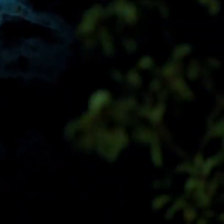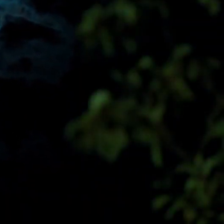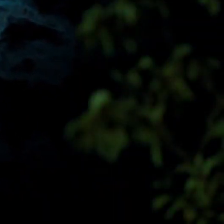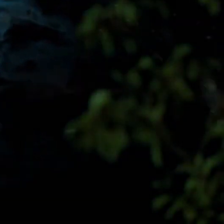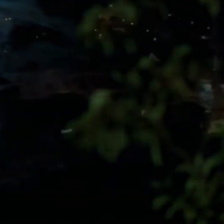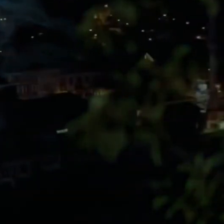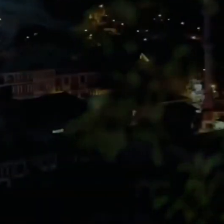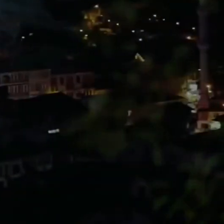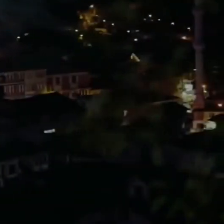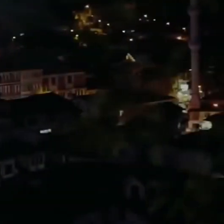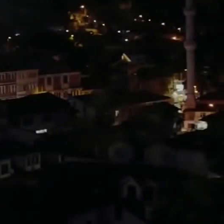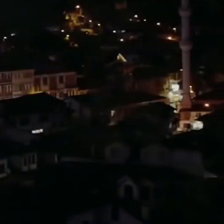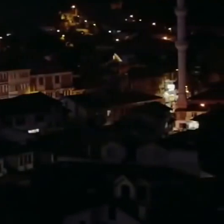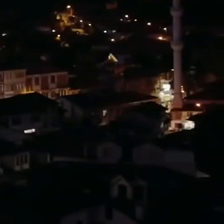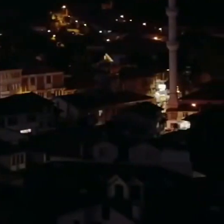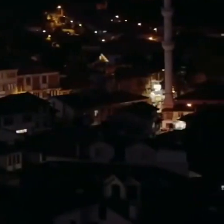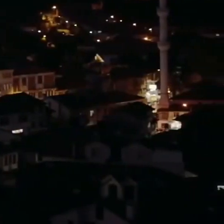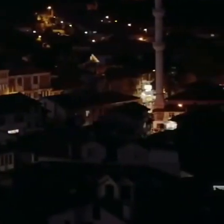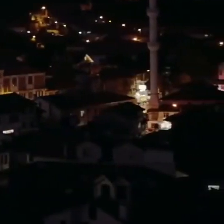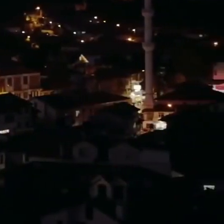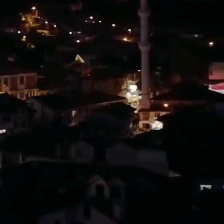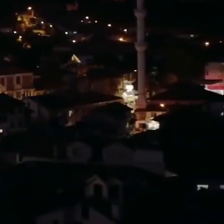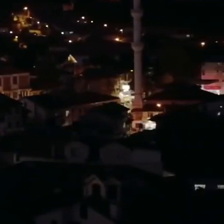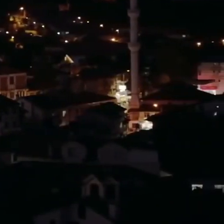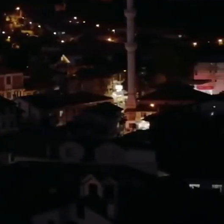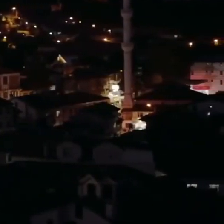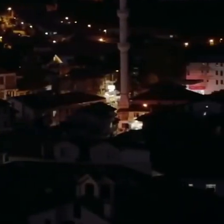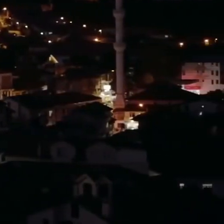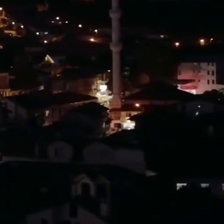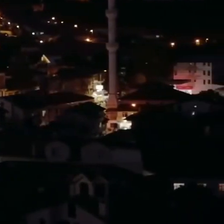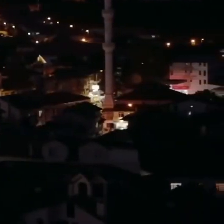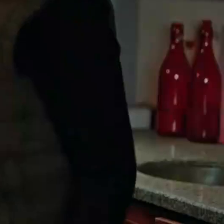taraklı. Minareler alçak katlı evlerin arasından yükseliyor.